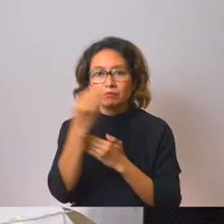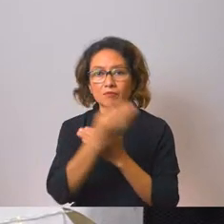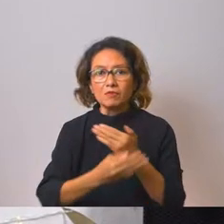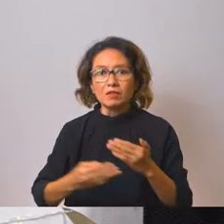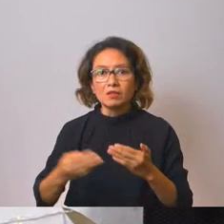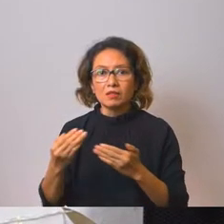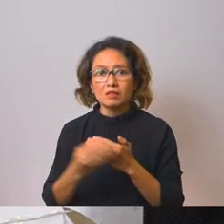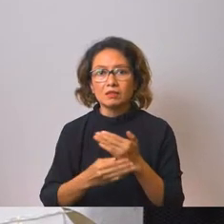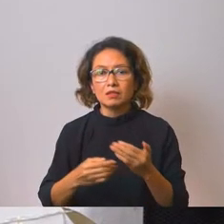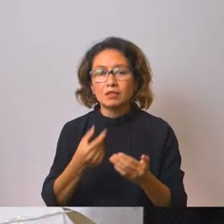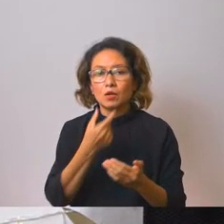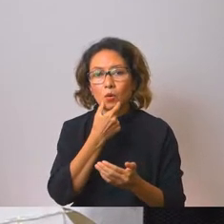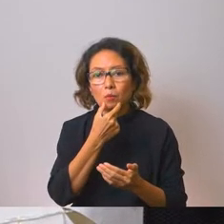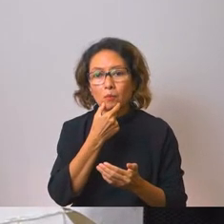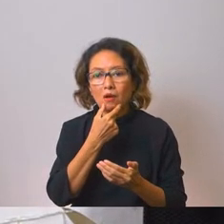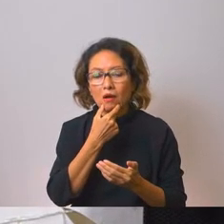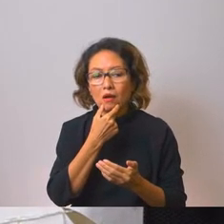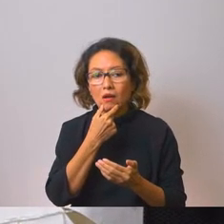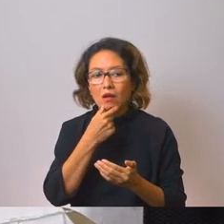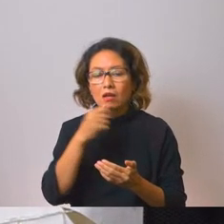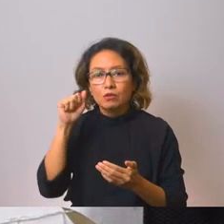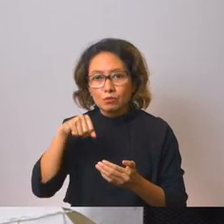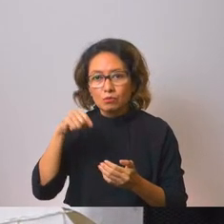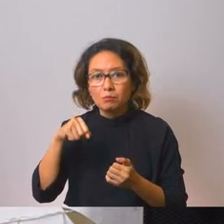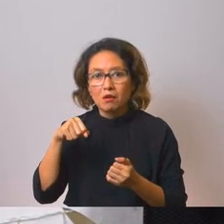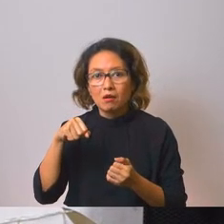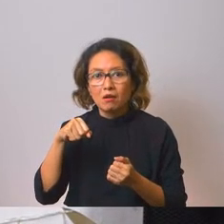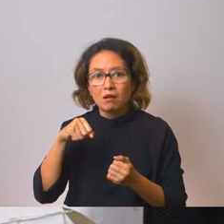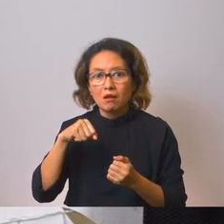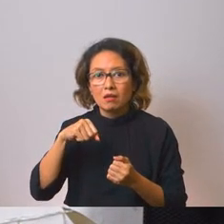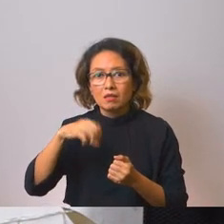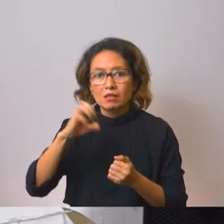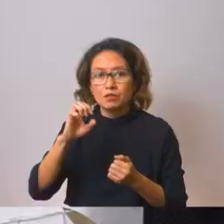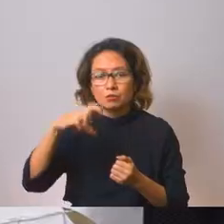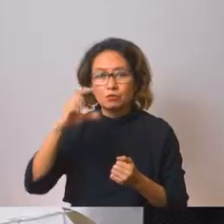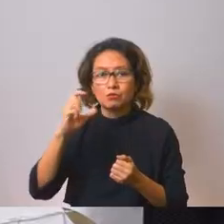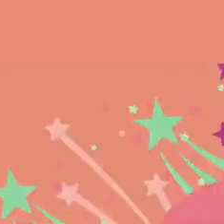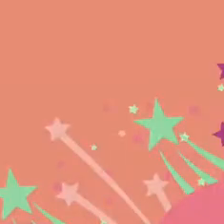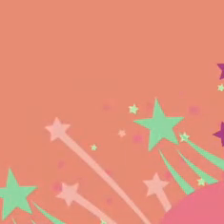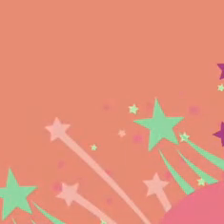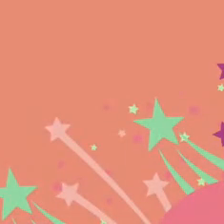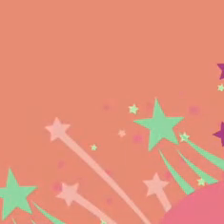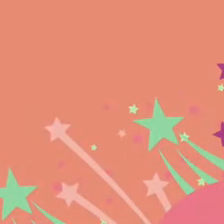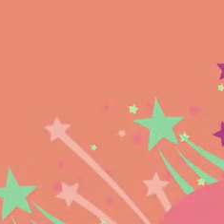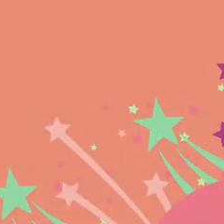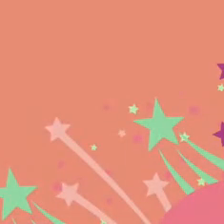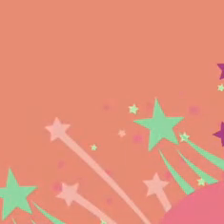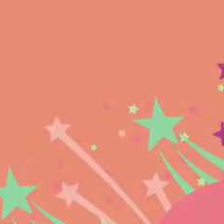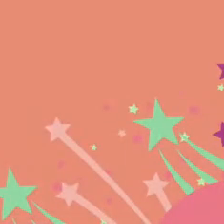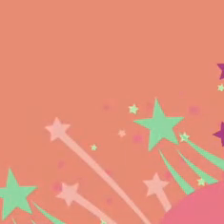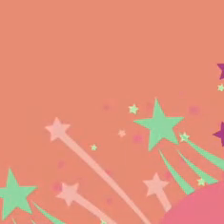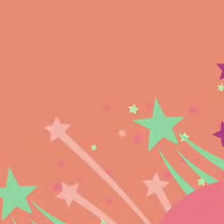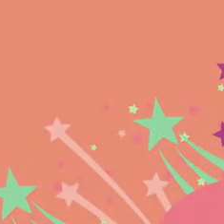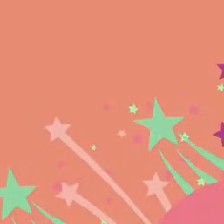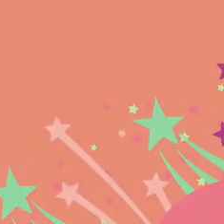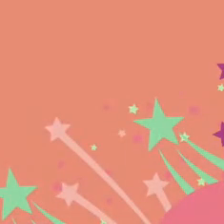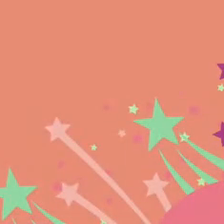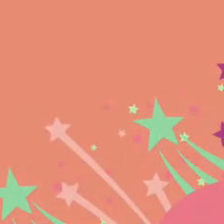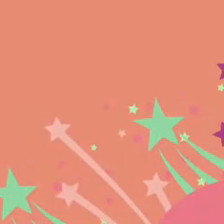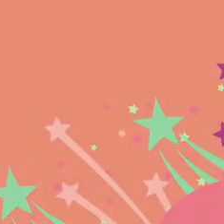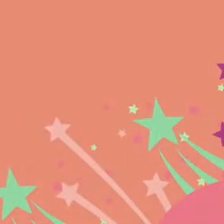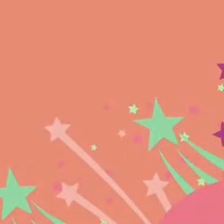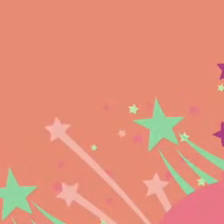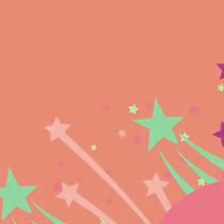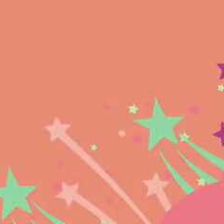dan opa melampaui kemampuan mereka agar bisa saling menyapa. Mari oma,